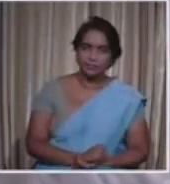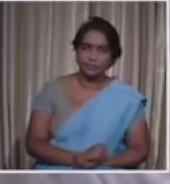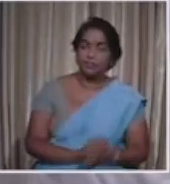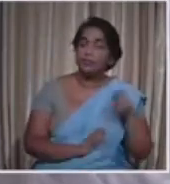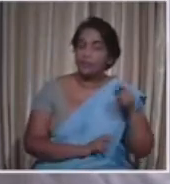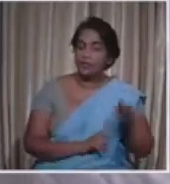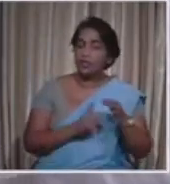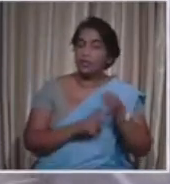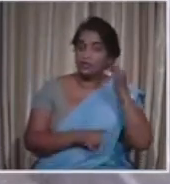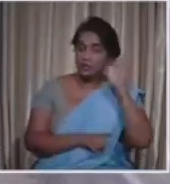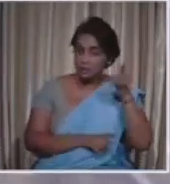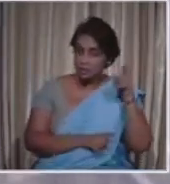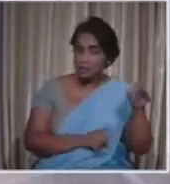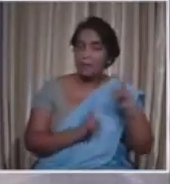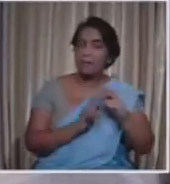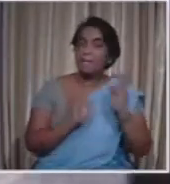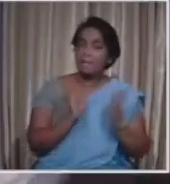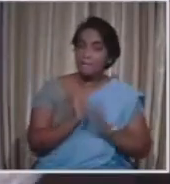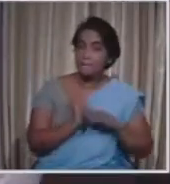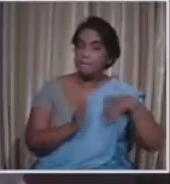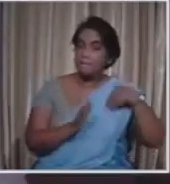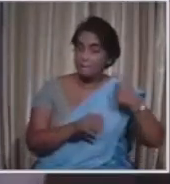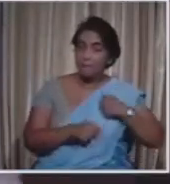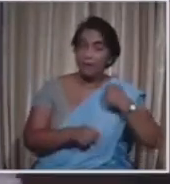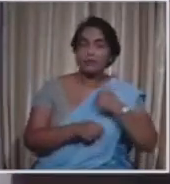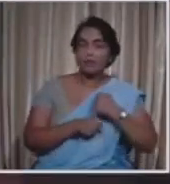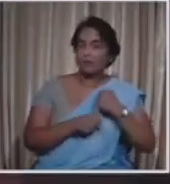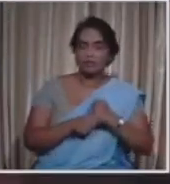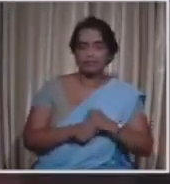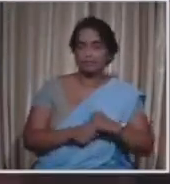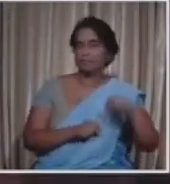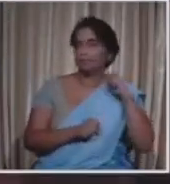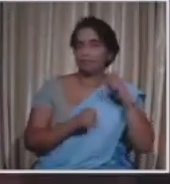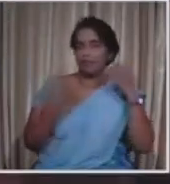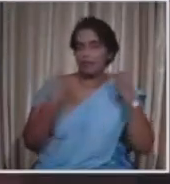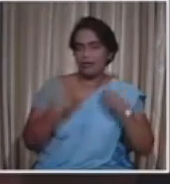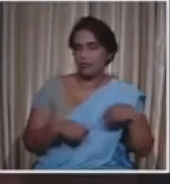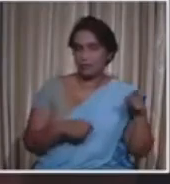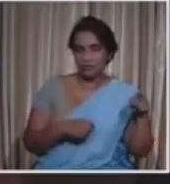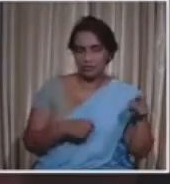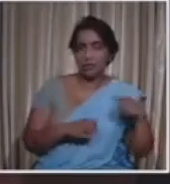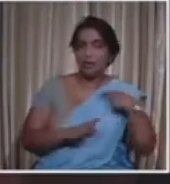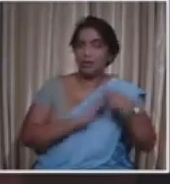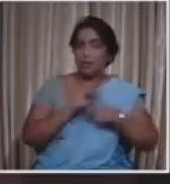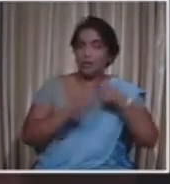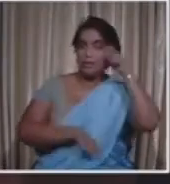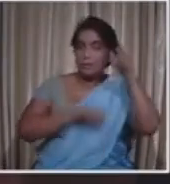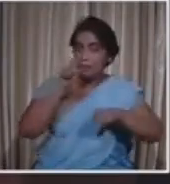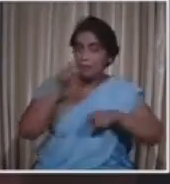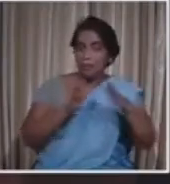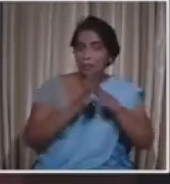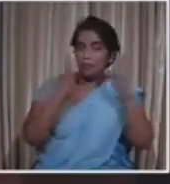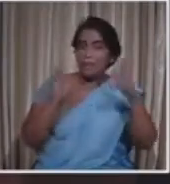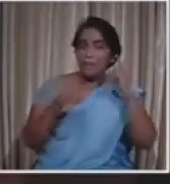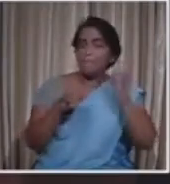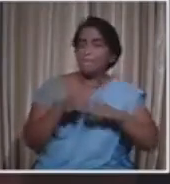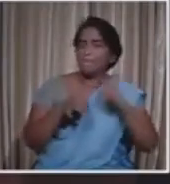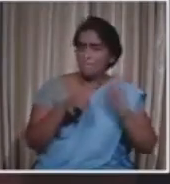මේ ජනාධිපතිවරයා අගමැතිවරයා ප්‍රමුඛ ආණ්ඩුව අසාර්ථකයි රටේ ජනතාවගේ දැවෙන